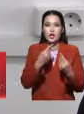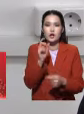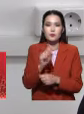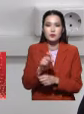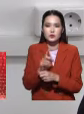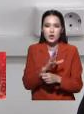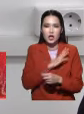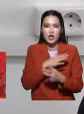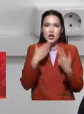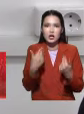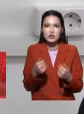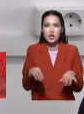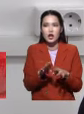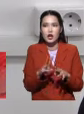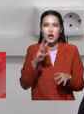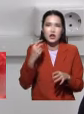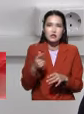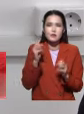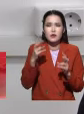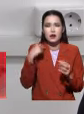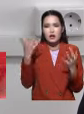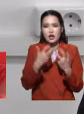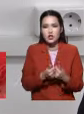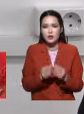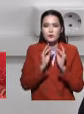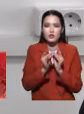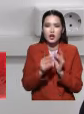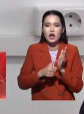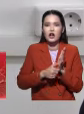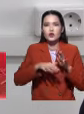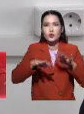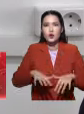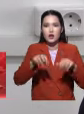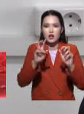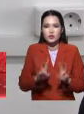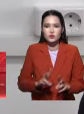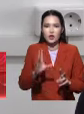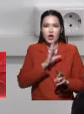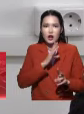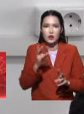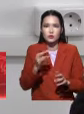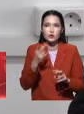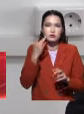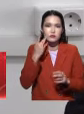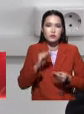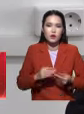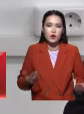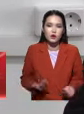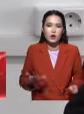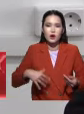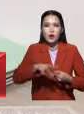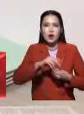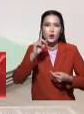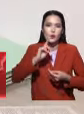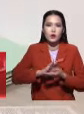Сотқа сенгендіктен бұндай қадамға барып отыр деп санаймыз. Жатақхана 600 орынға арналған. Қазір мұнда студенттер тұрып жатыр. Олар үшін барлық жағдай